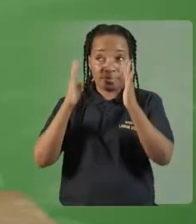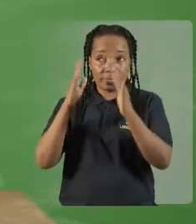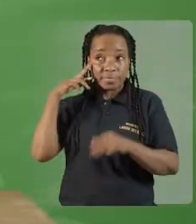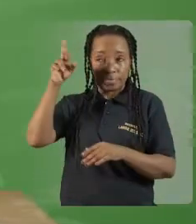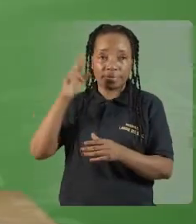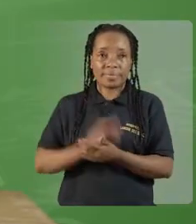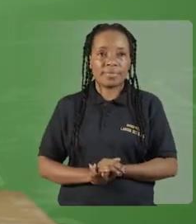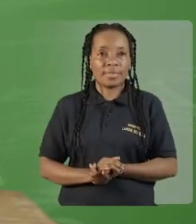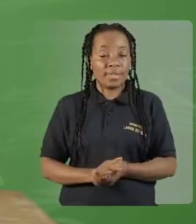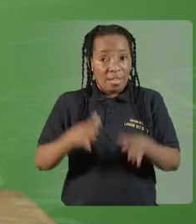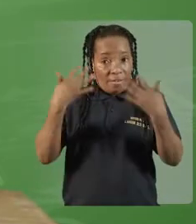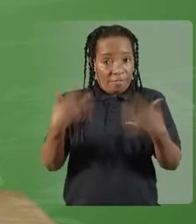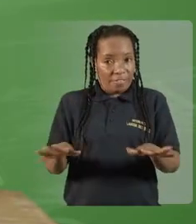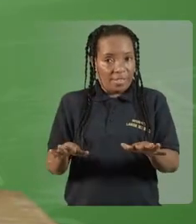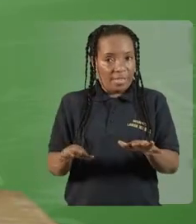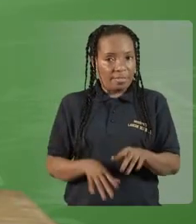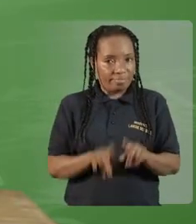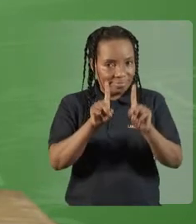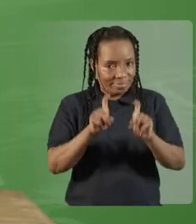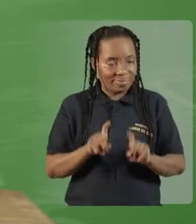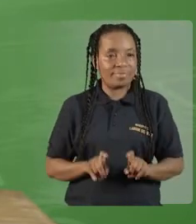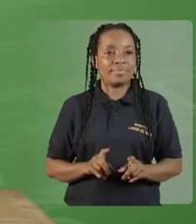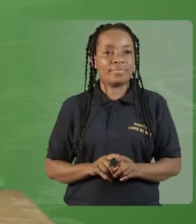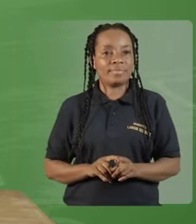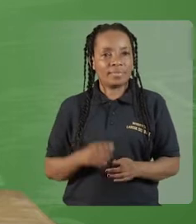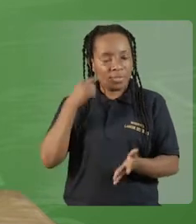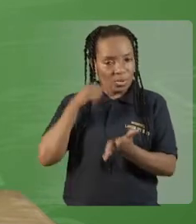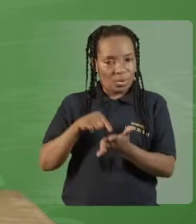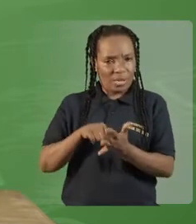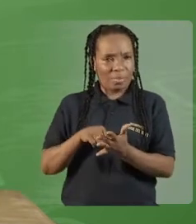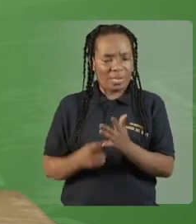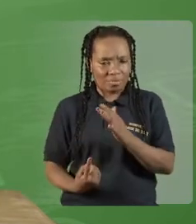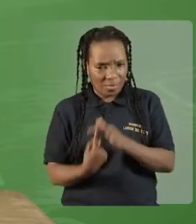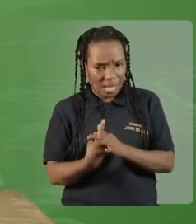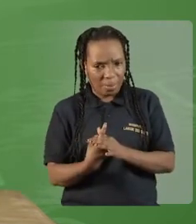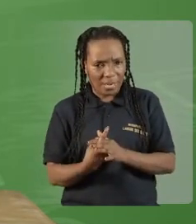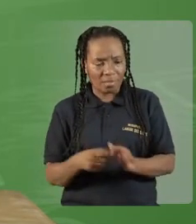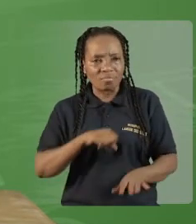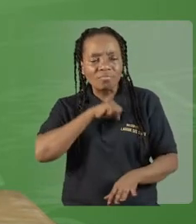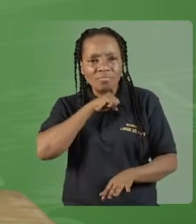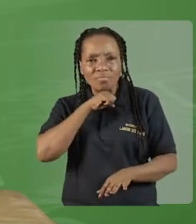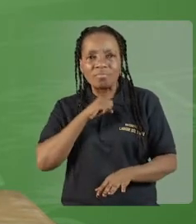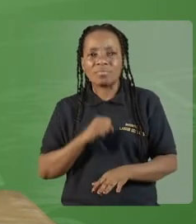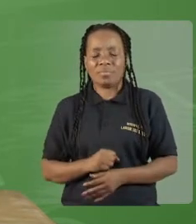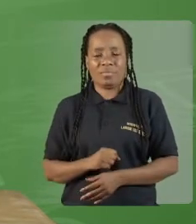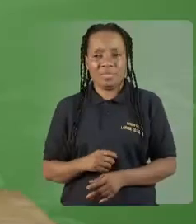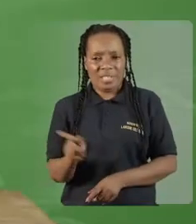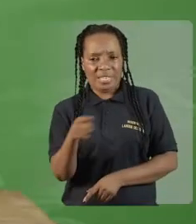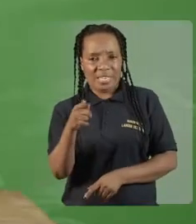À la fin de l'expérience, nous constatons la présence d'un corps gris dans le